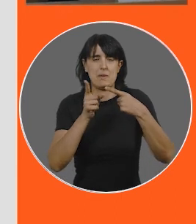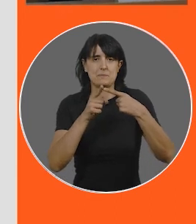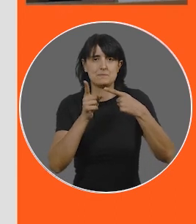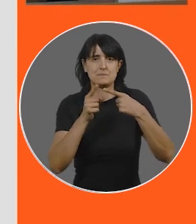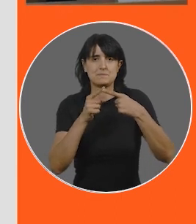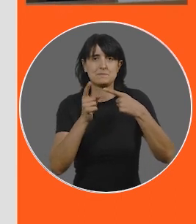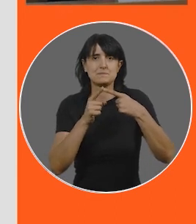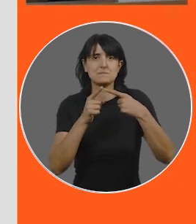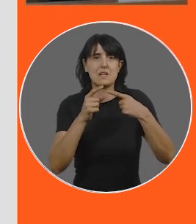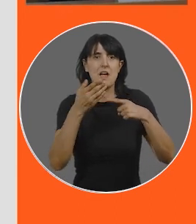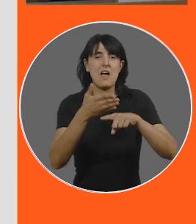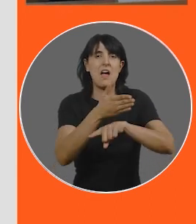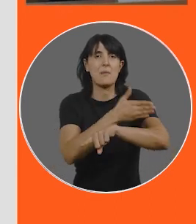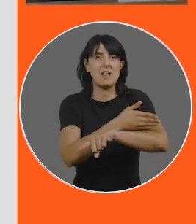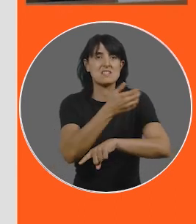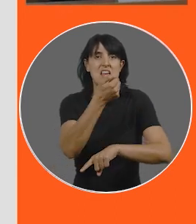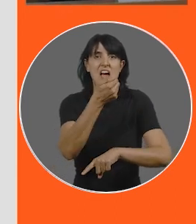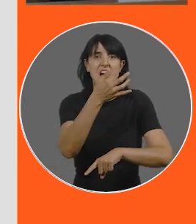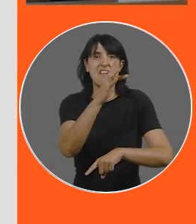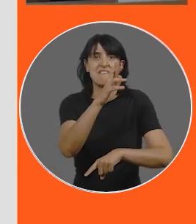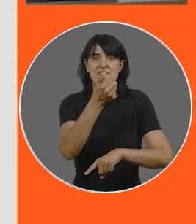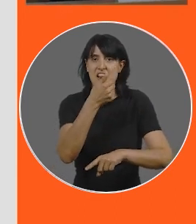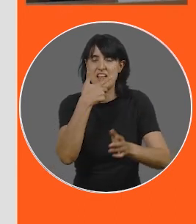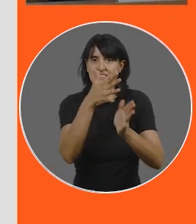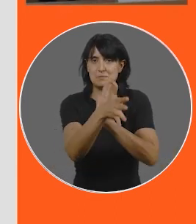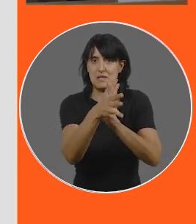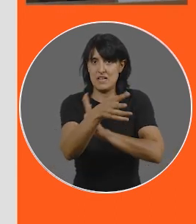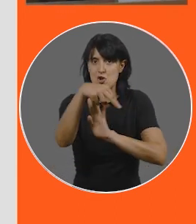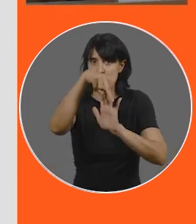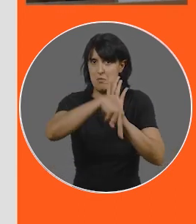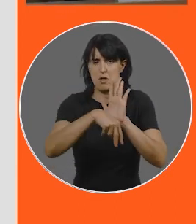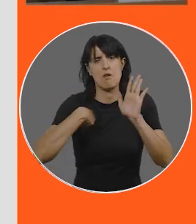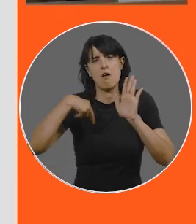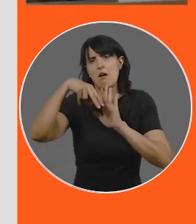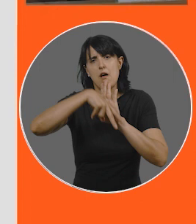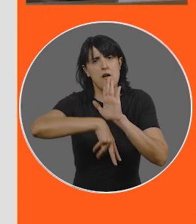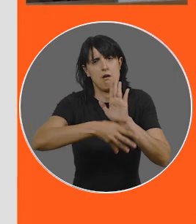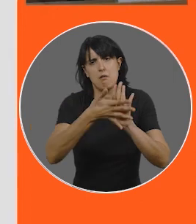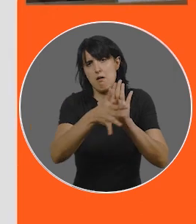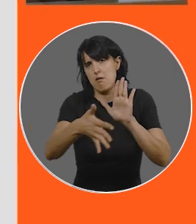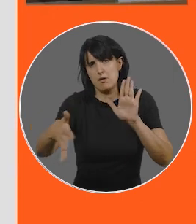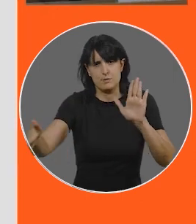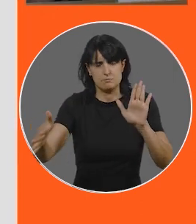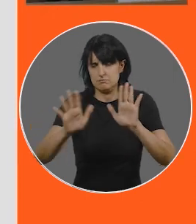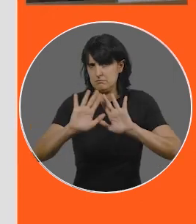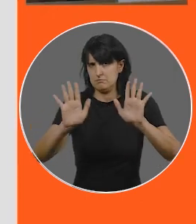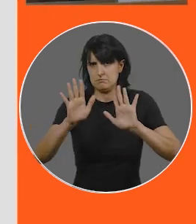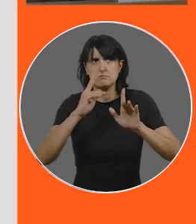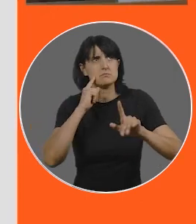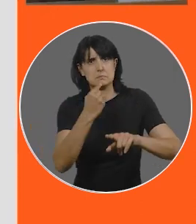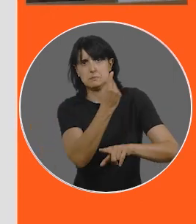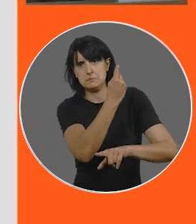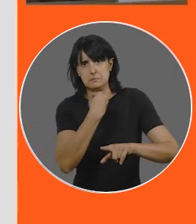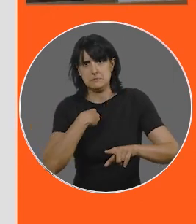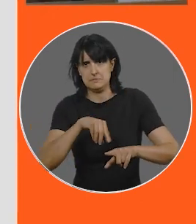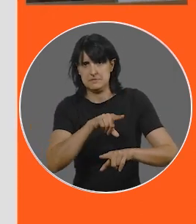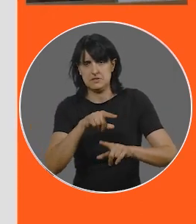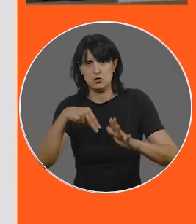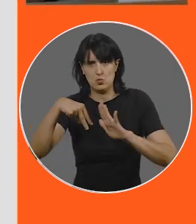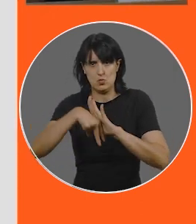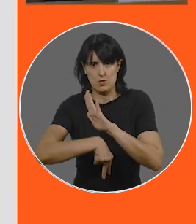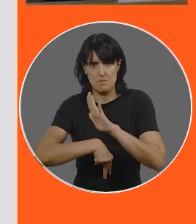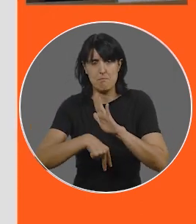El primer de tot, bueno, com deia una mica l'Afra, hi ha una normativa. Jo ara no m'esplayaré a explicar-vos la normativa, tothom se la sap i si no se la sap és